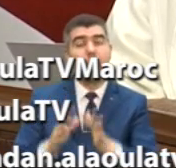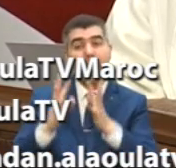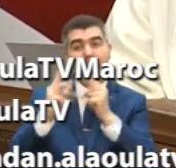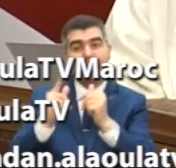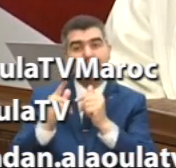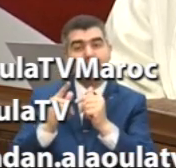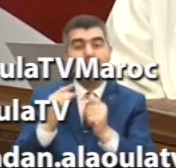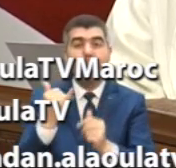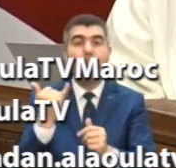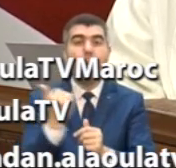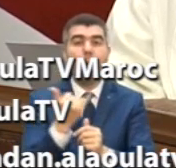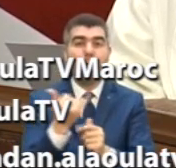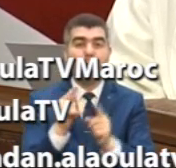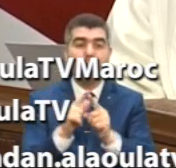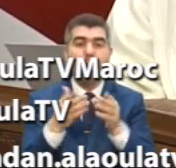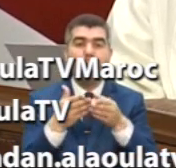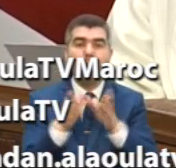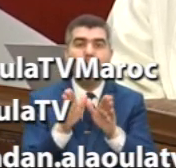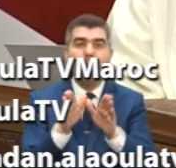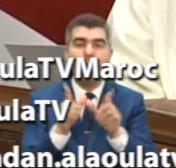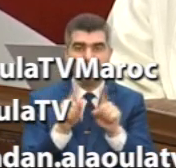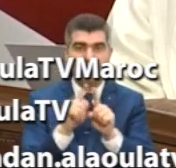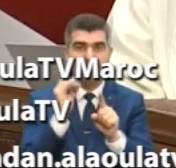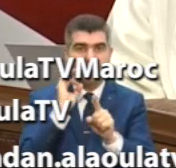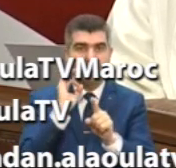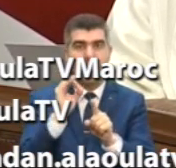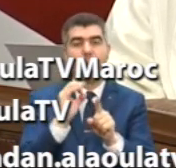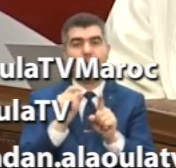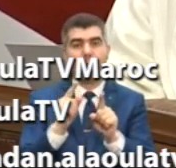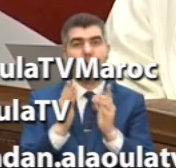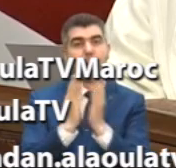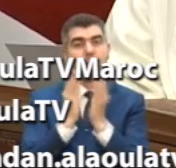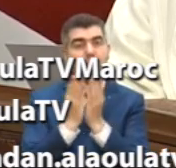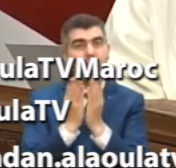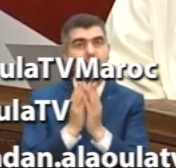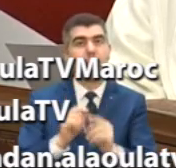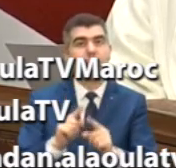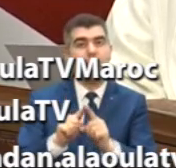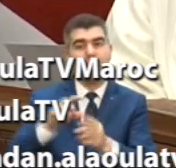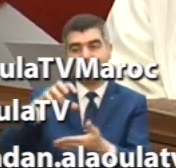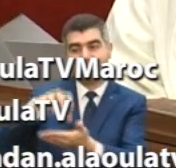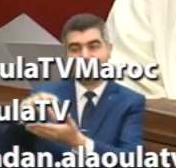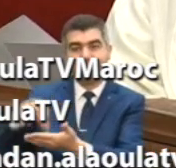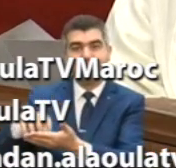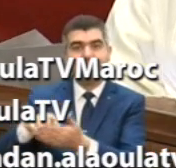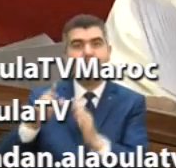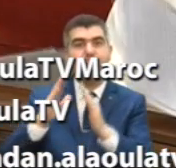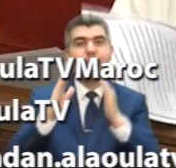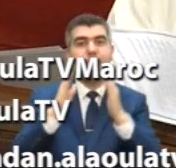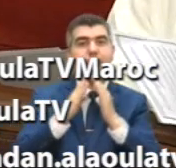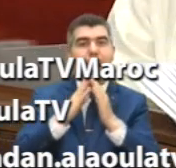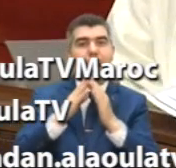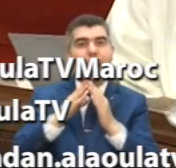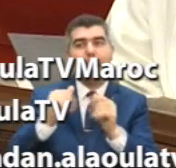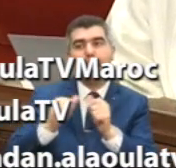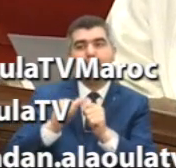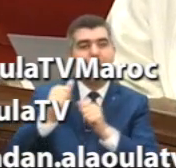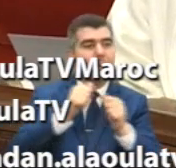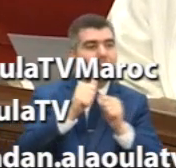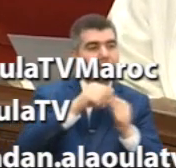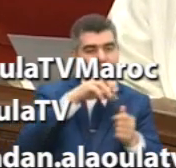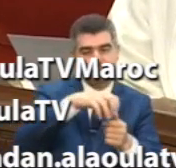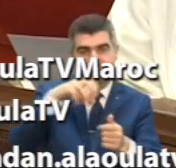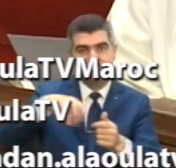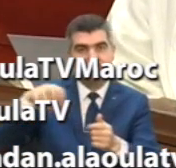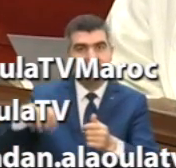التلاميذ ضروريه لفتح مؤسسه تعليميه، درجه تشتت الساكنه التي ستغطيها المدرسه،